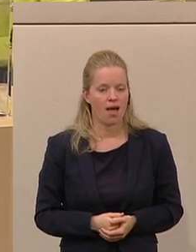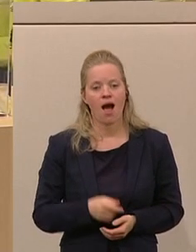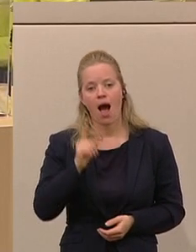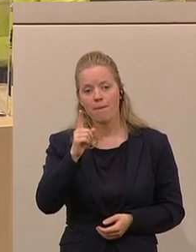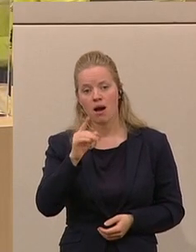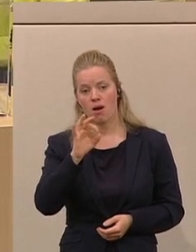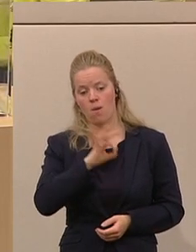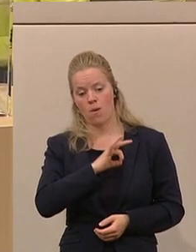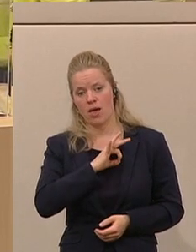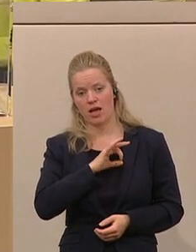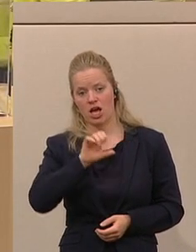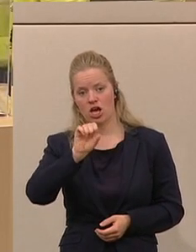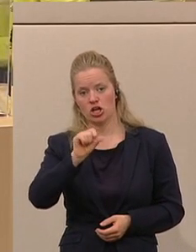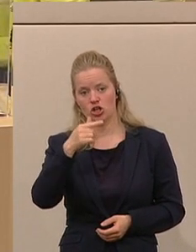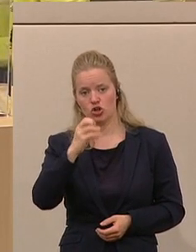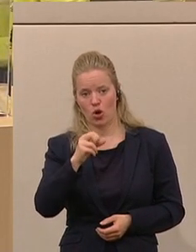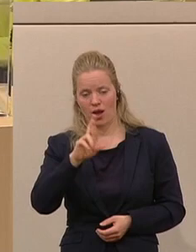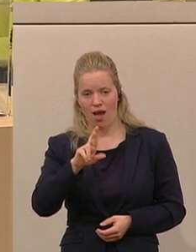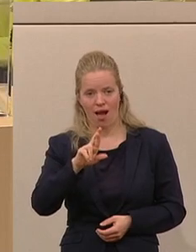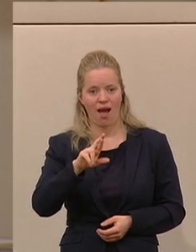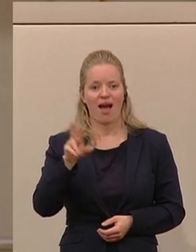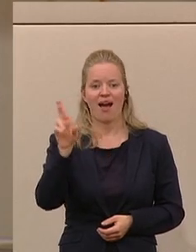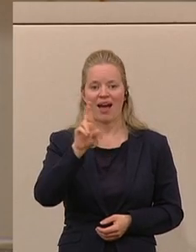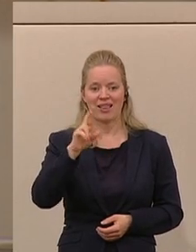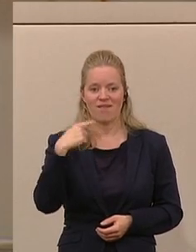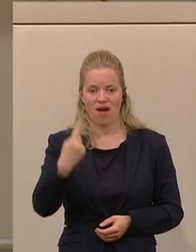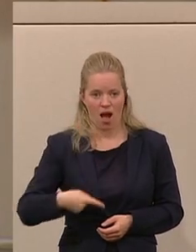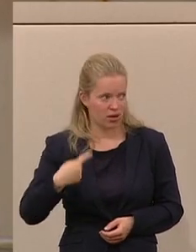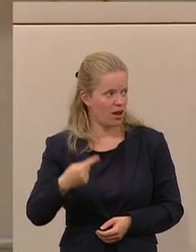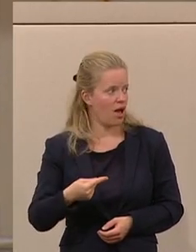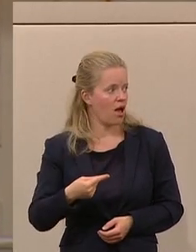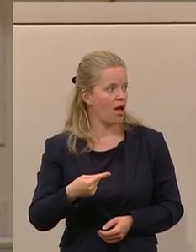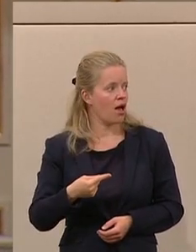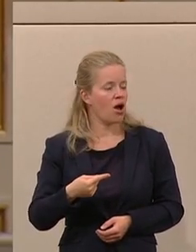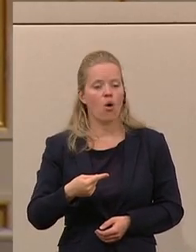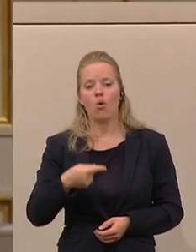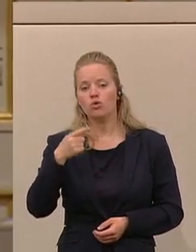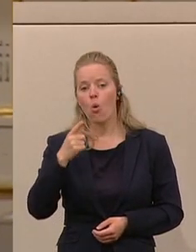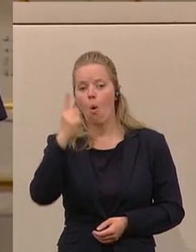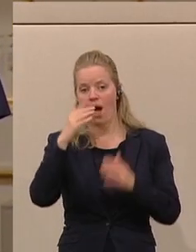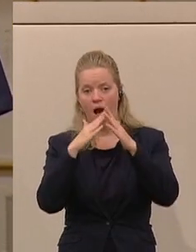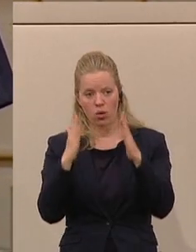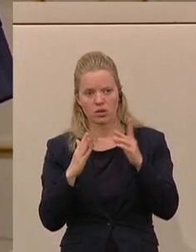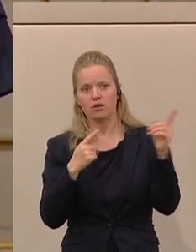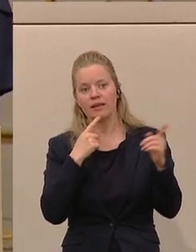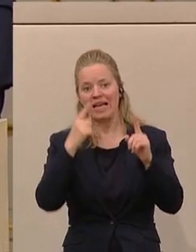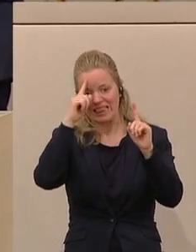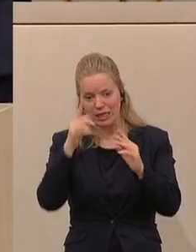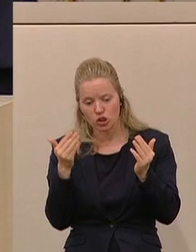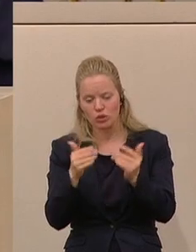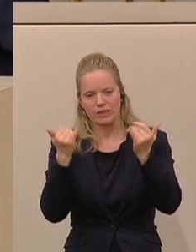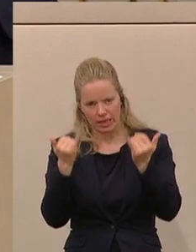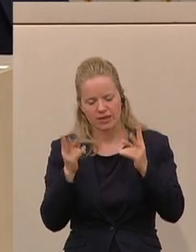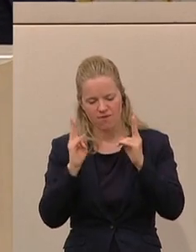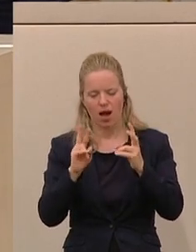Stöger, Randy Wagner, Sabine Oberhaus, auch da dank Tierschutz macht Schule, bitte. Das sind ja Dinge, auf die man stolz